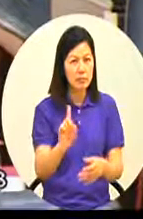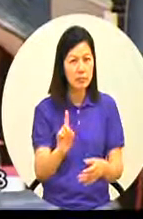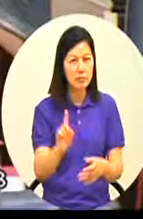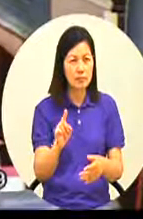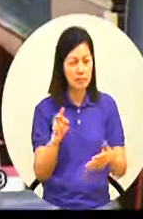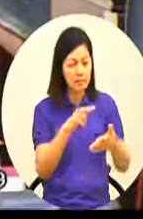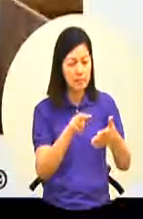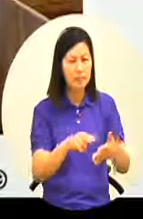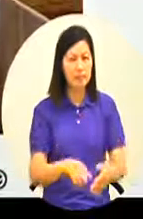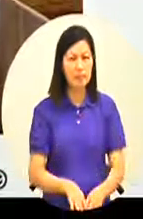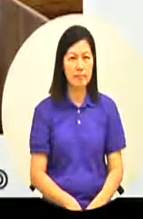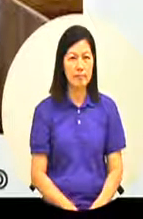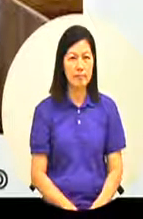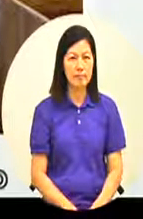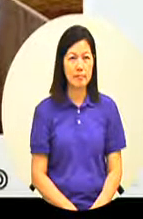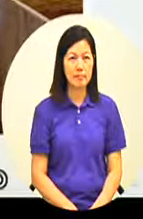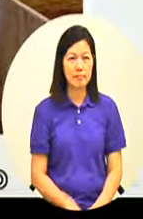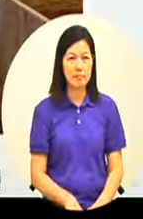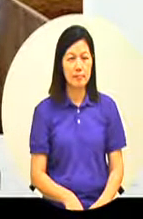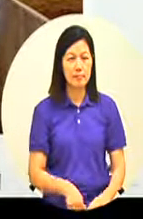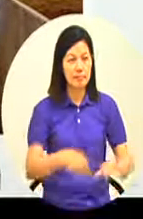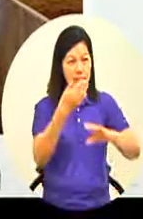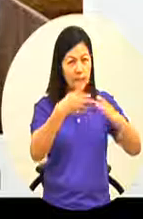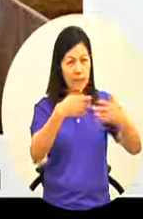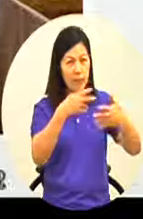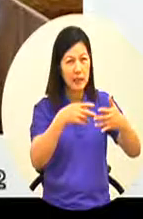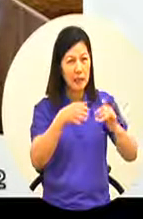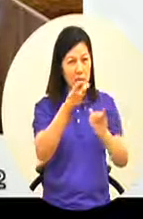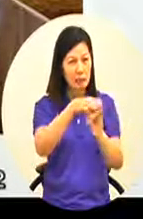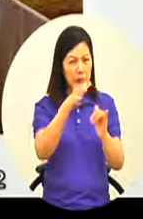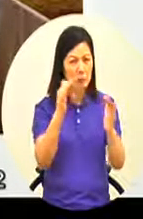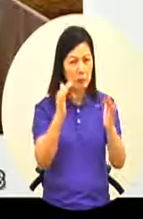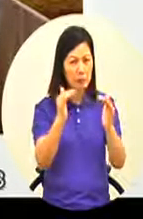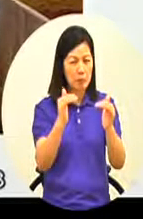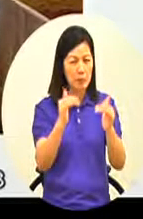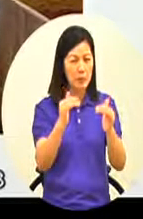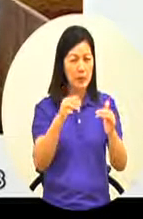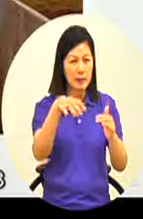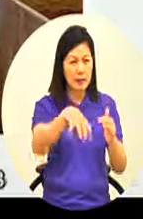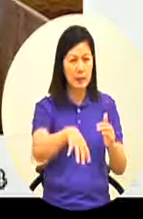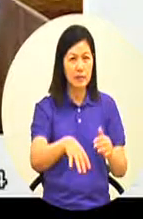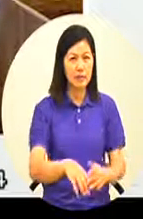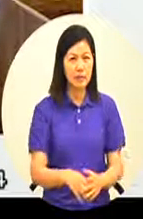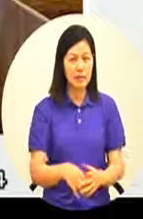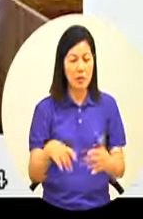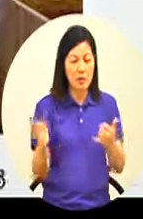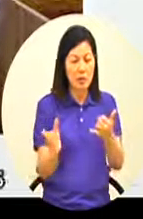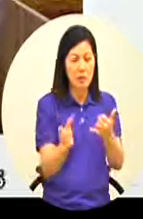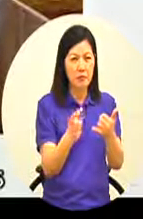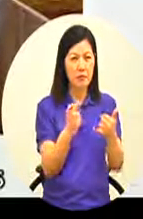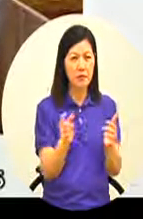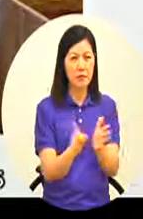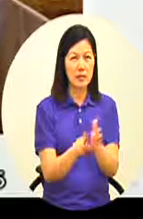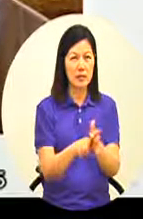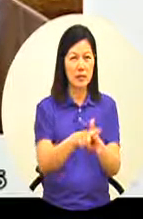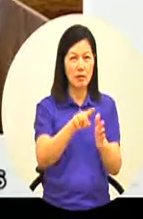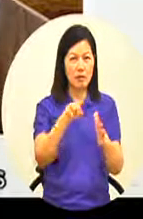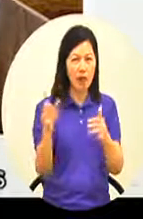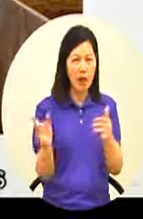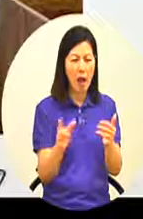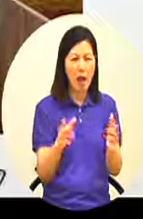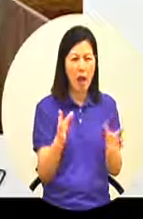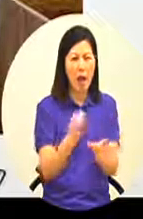好，你看到这里就是我们的礼仪厅啦，哈，礼仪厅哈，哦，洪太医尊是这一副模样啦，哈，这